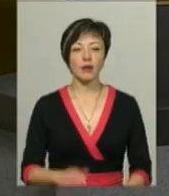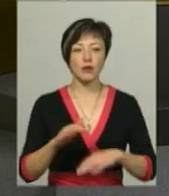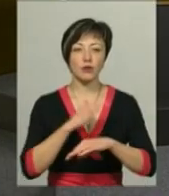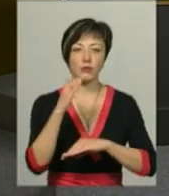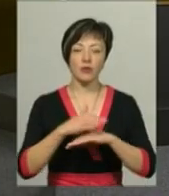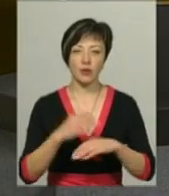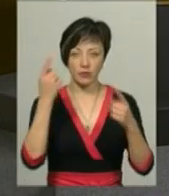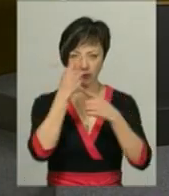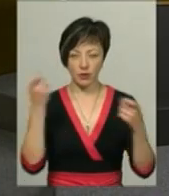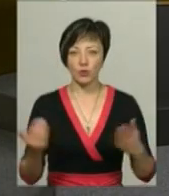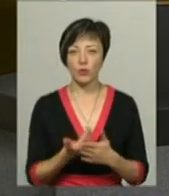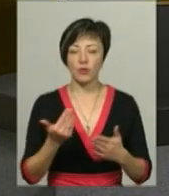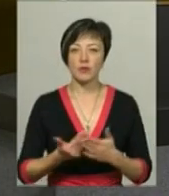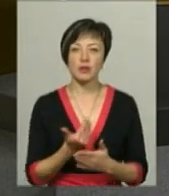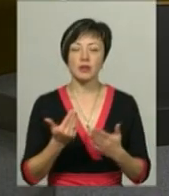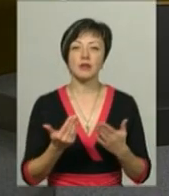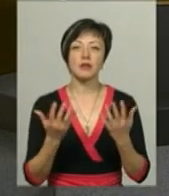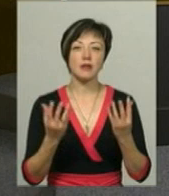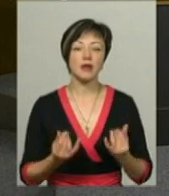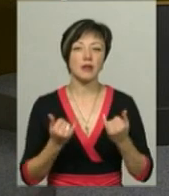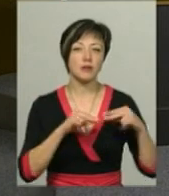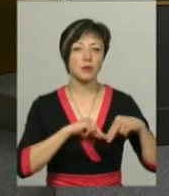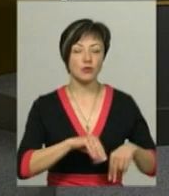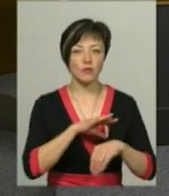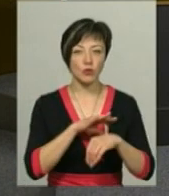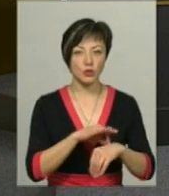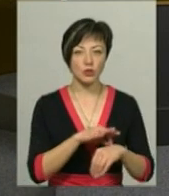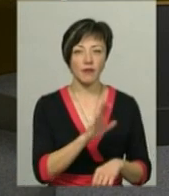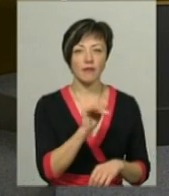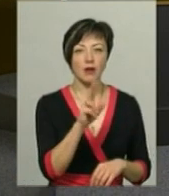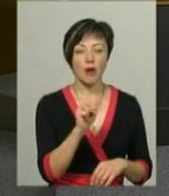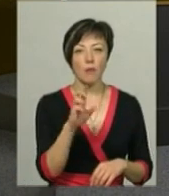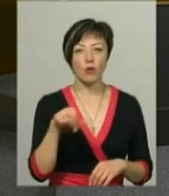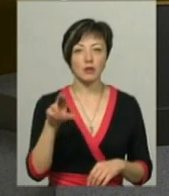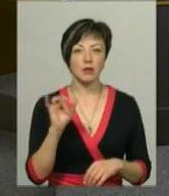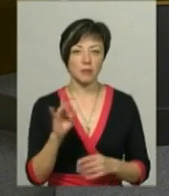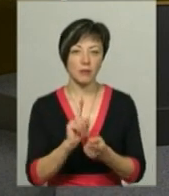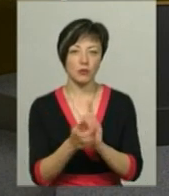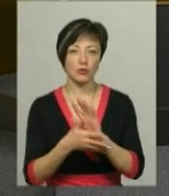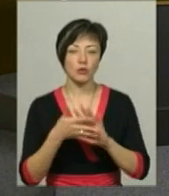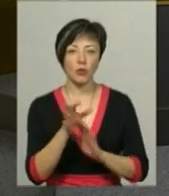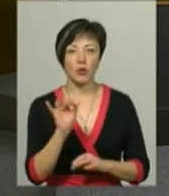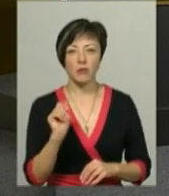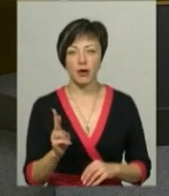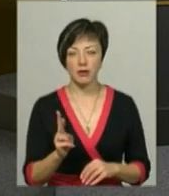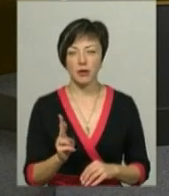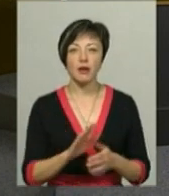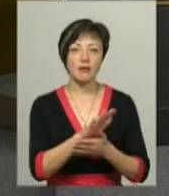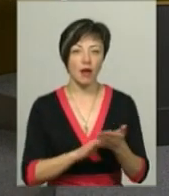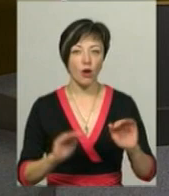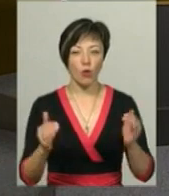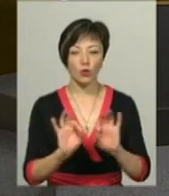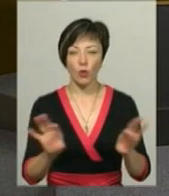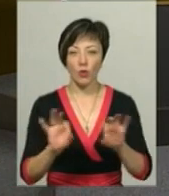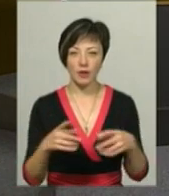Доброго вечора. В ефірі інформаційний випуск новин. У студії для вас працює ведуча Вікторія Бондар, переклад на жестову мову Ольги Рибак. Далі